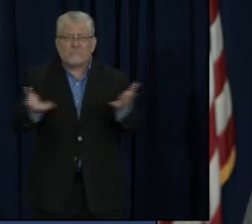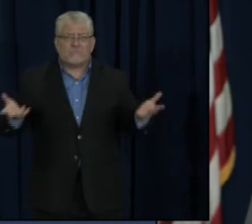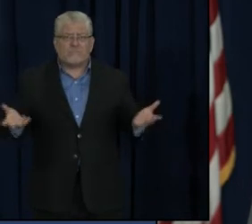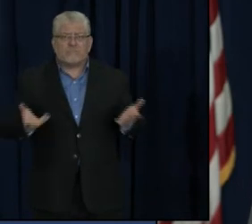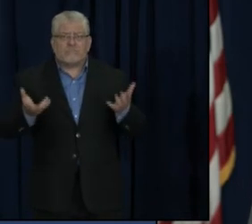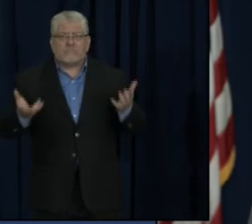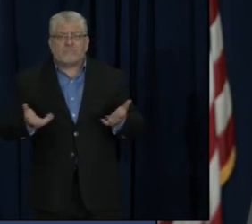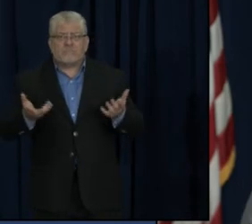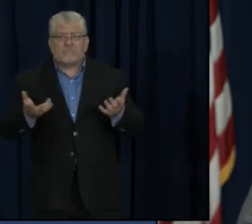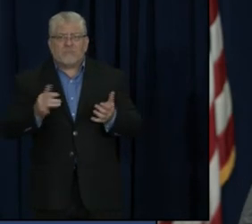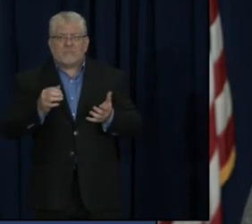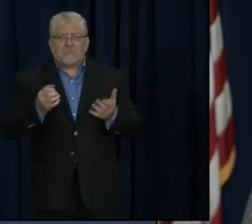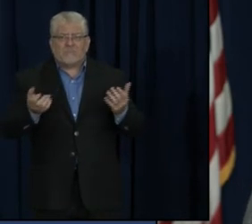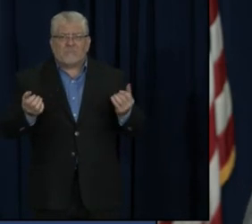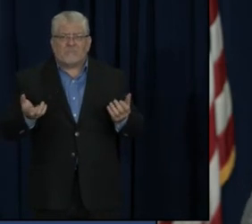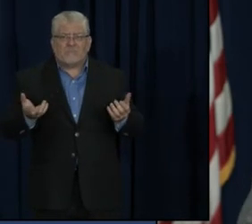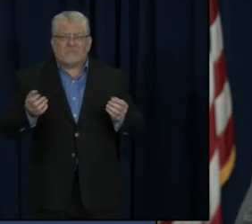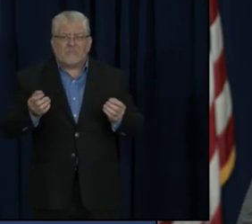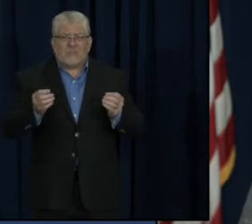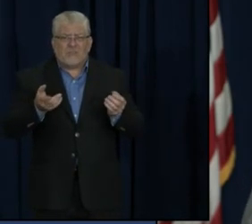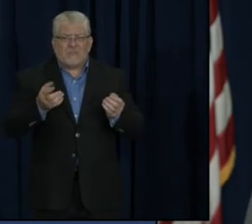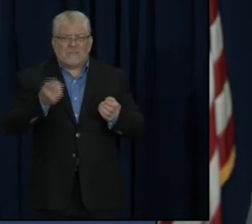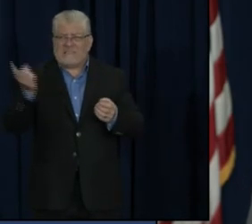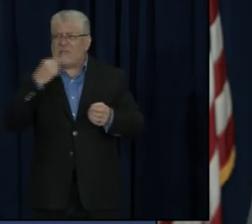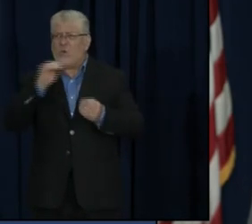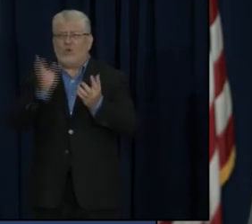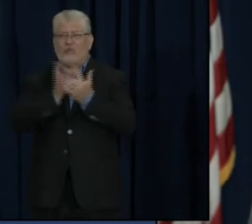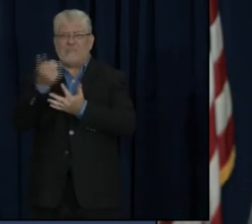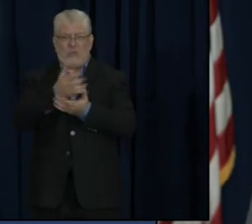عملية التصويت تبث مباشرة على الموقع